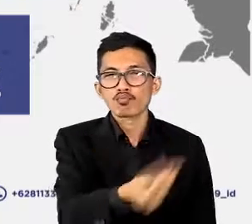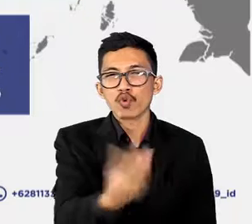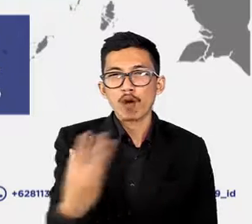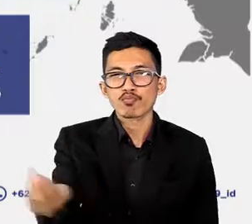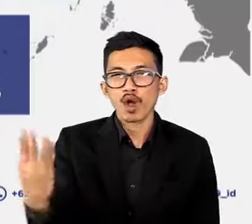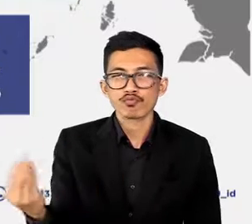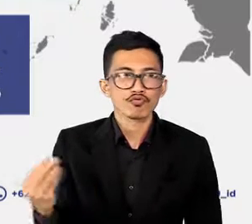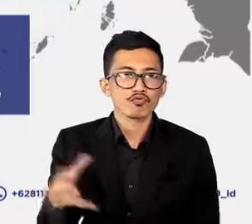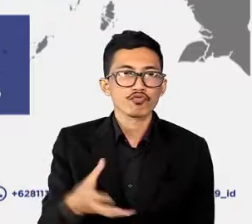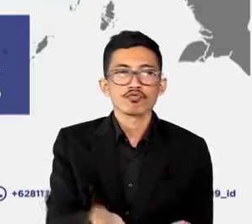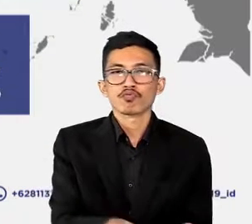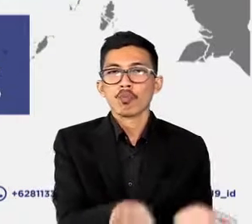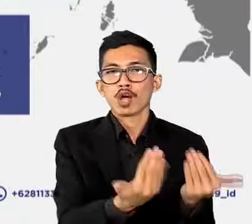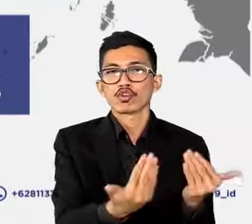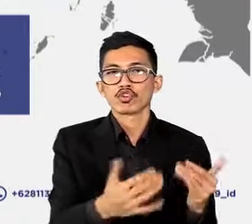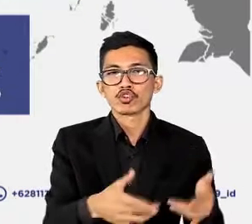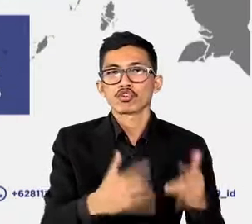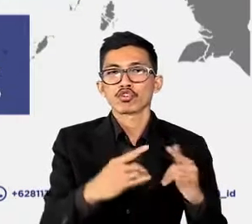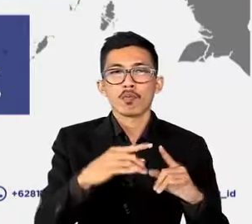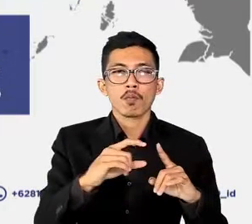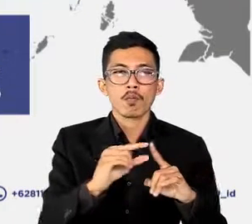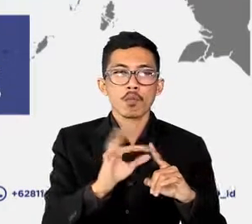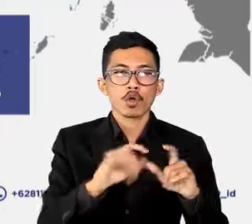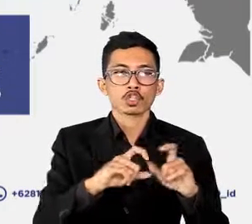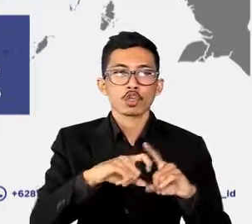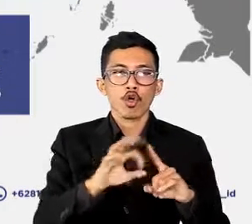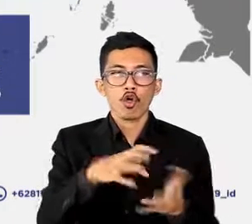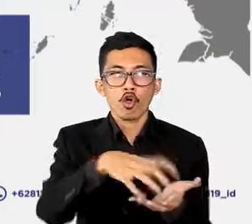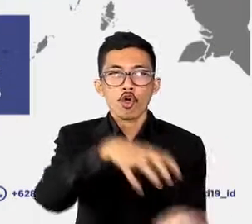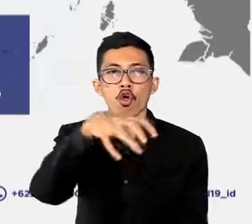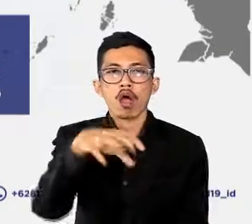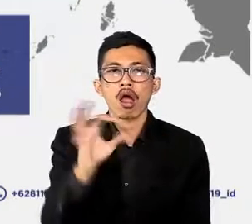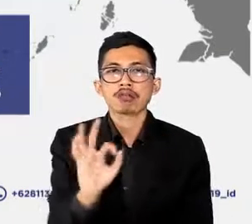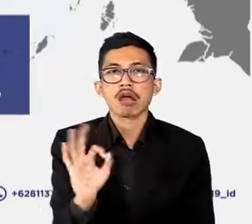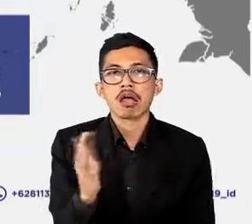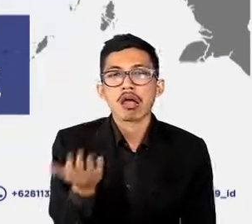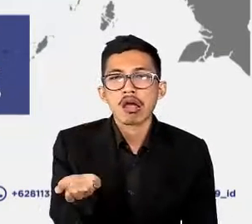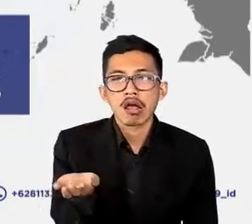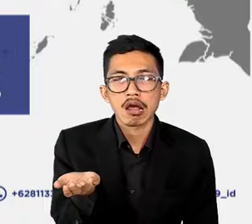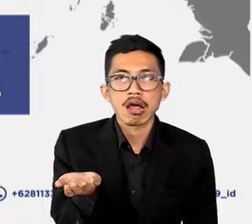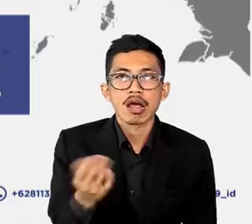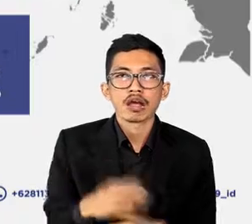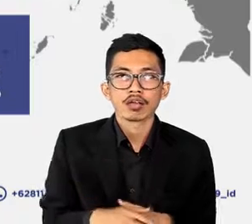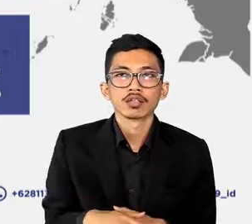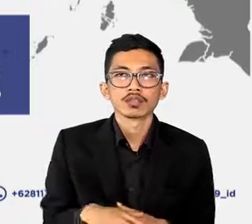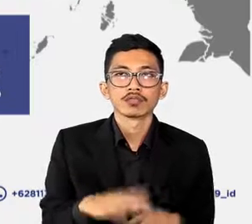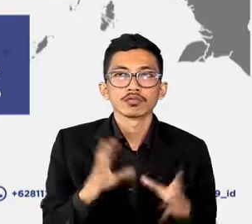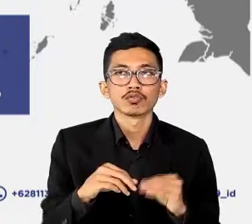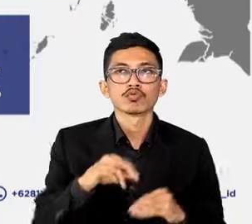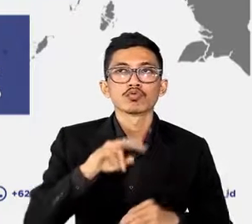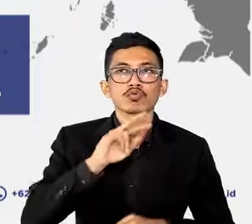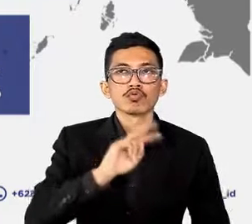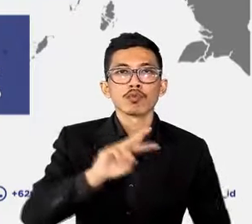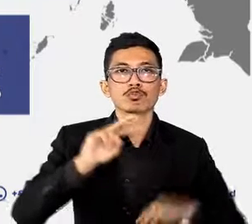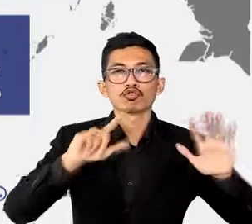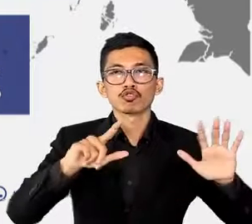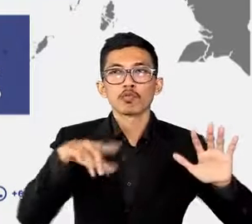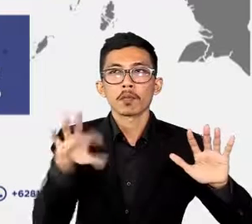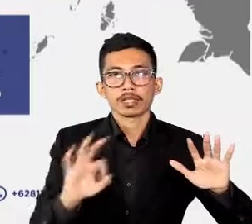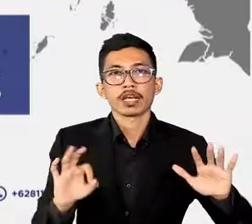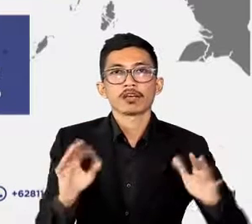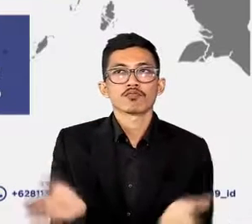yang belum membentuk posko hai per 25juli baru sebesar 27 persen desa atau kelurahan di Indonesia